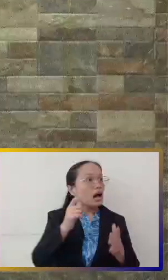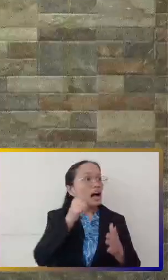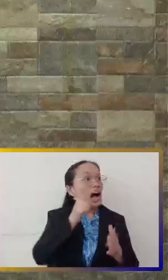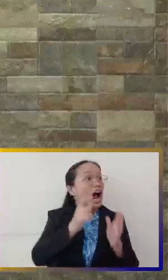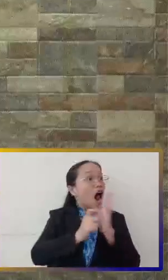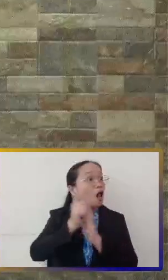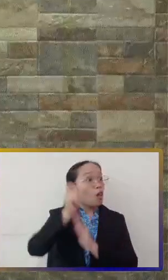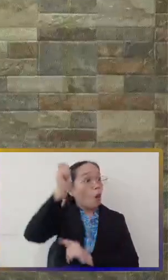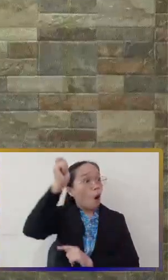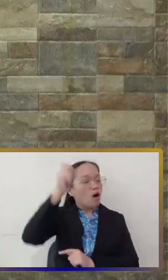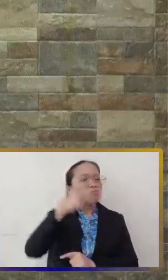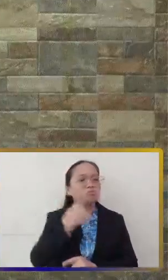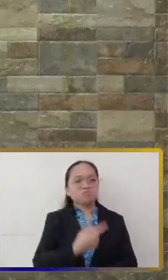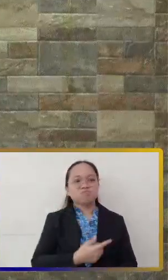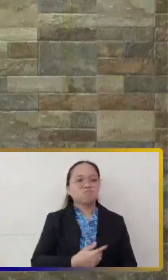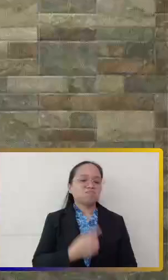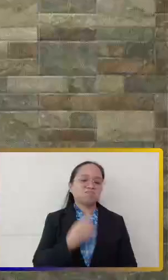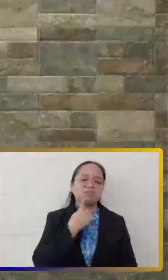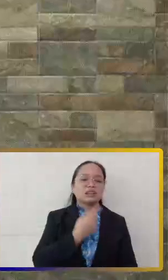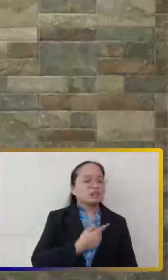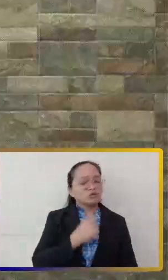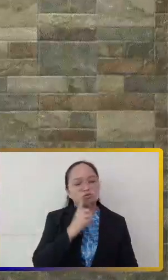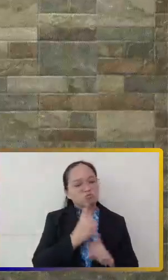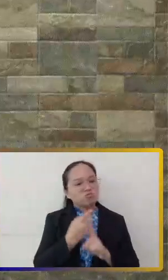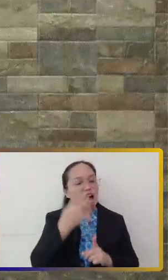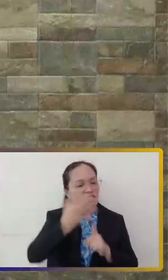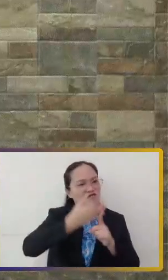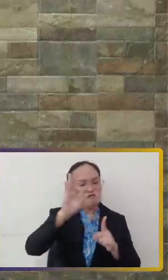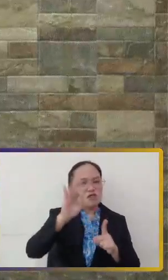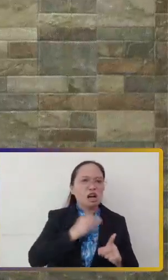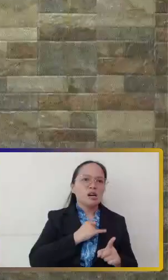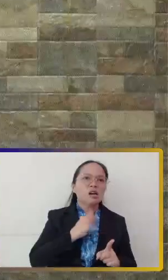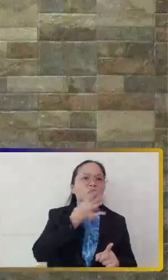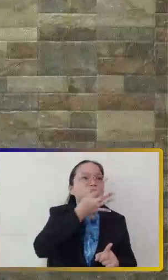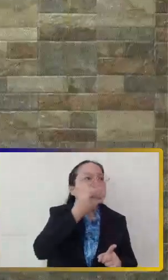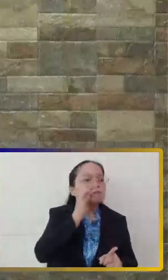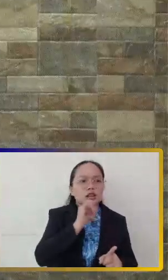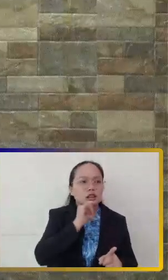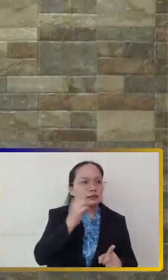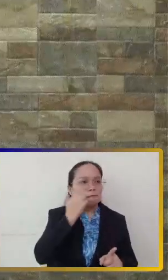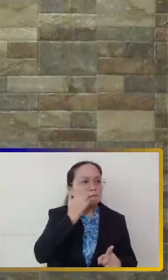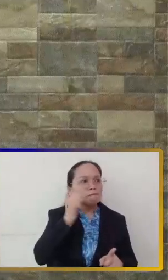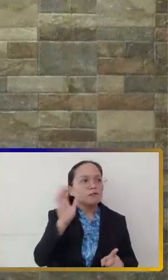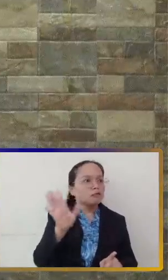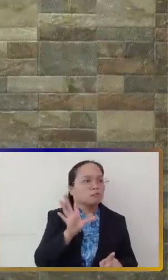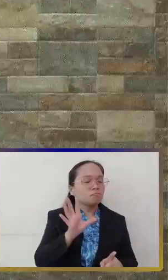And so, boy, you know what? Here's what happened.